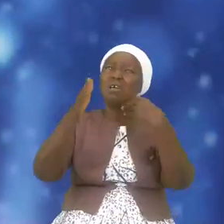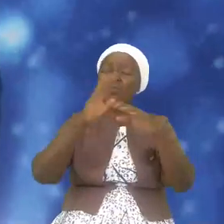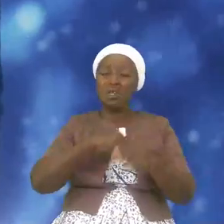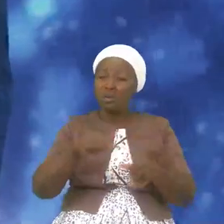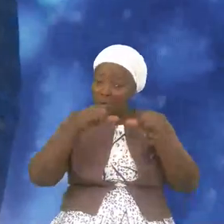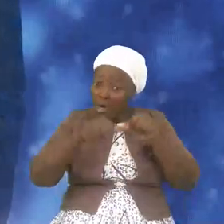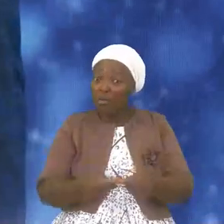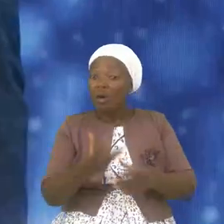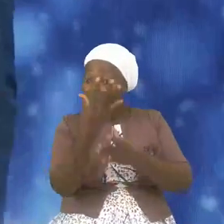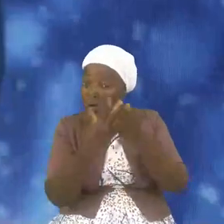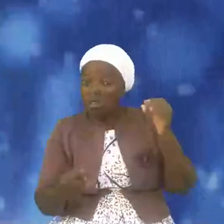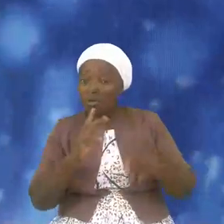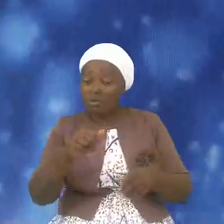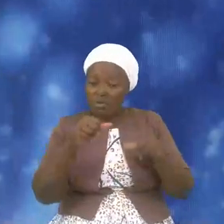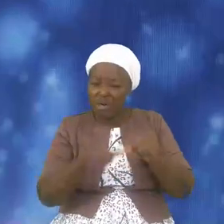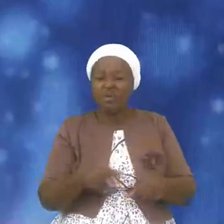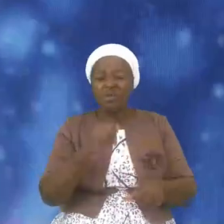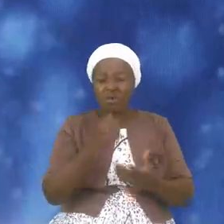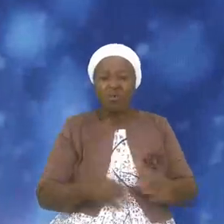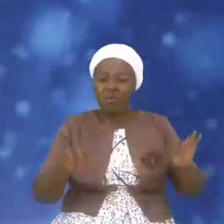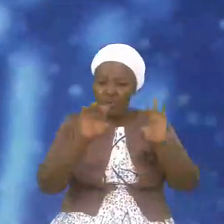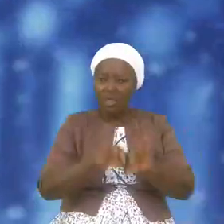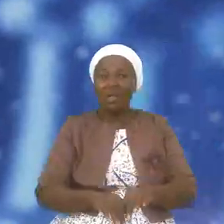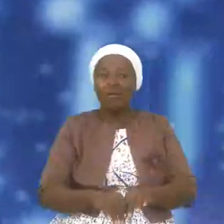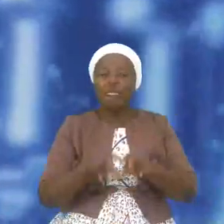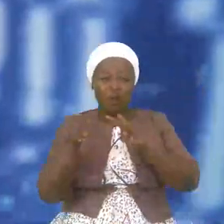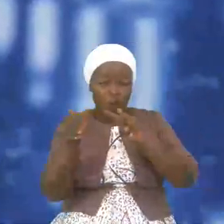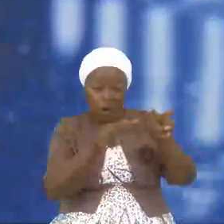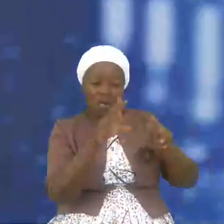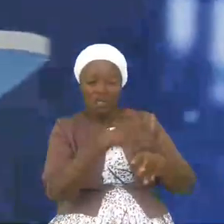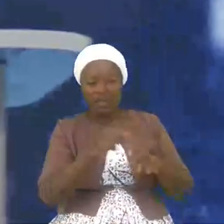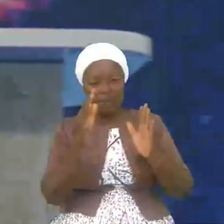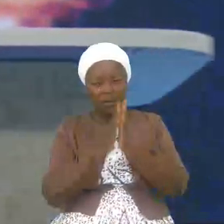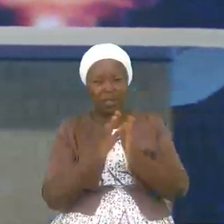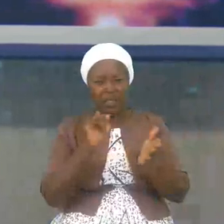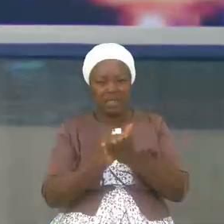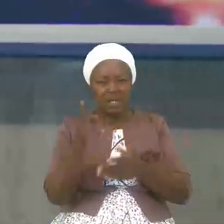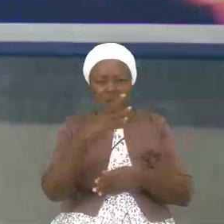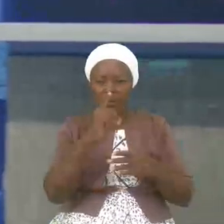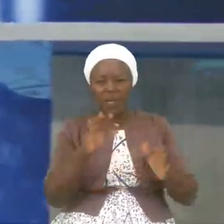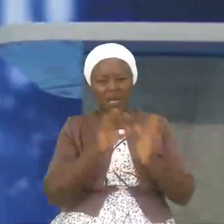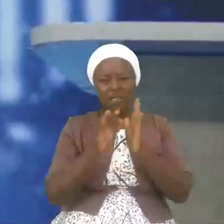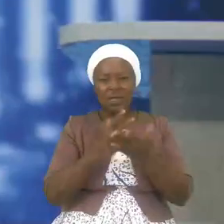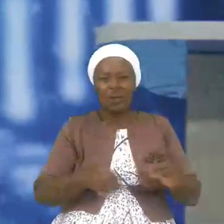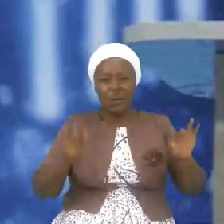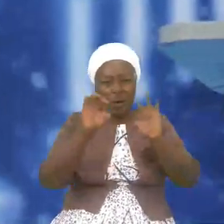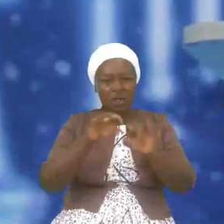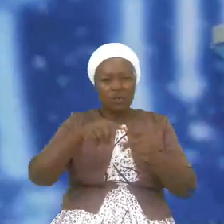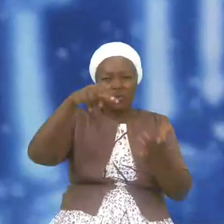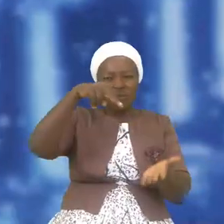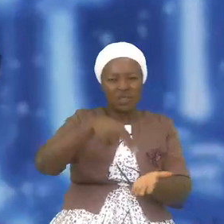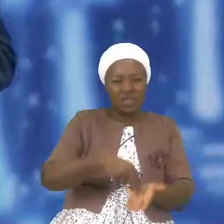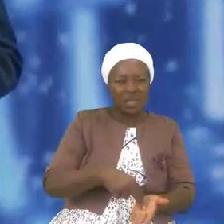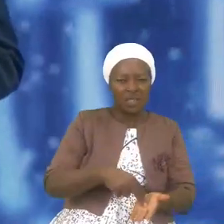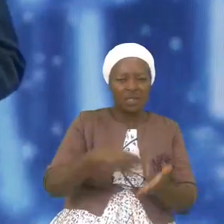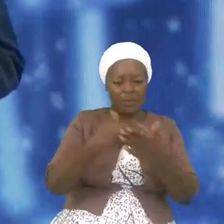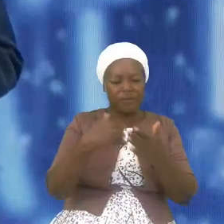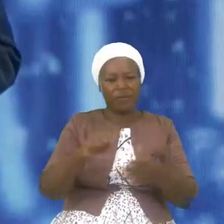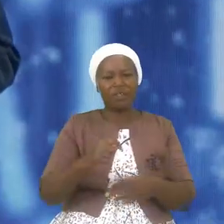Tu vas être léger. Tu seras indigne. Mais veillez et priez afin d'être trouvé digne de